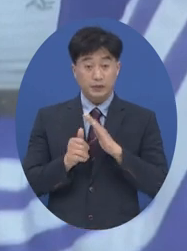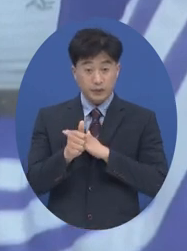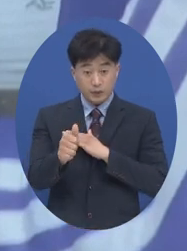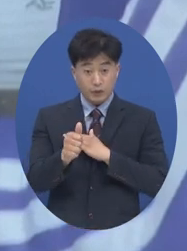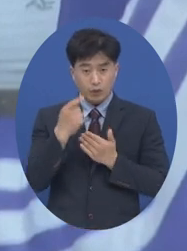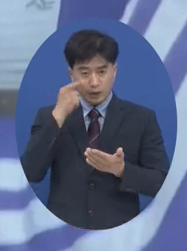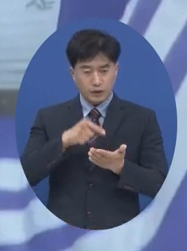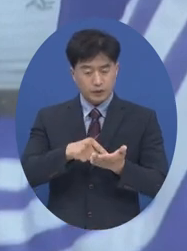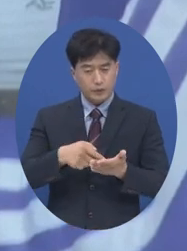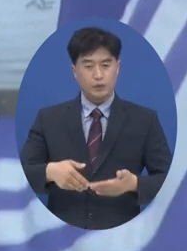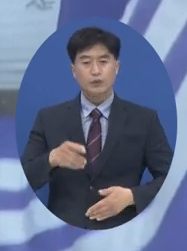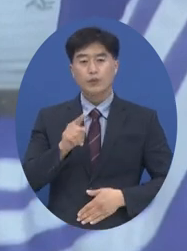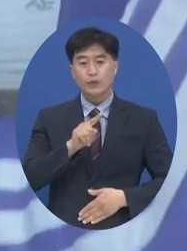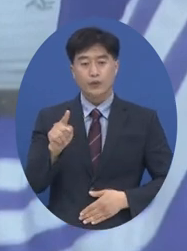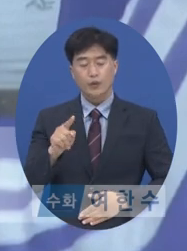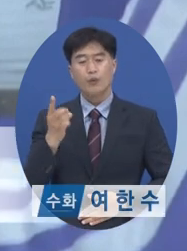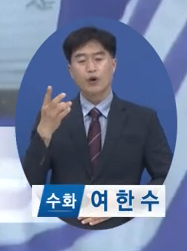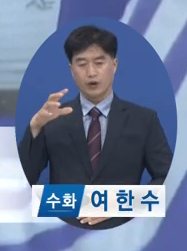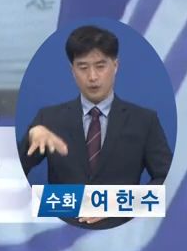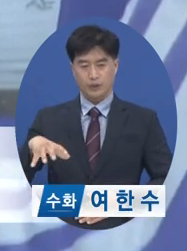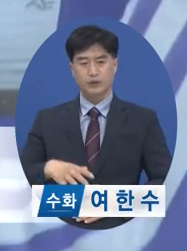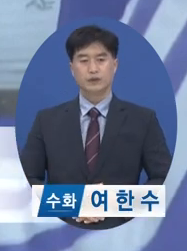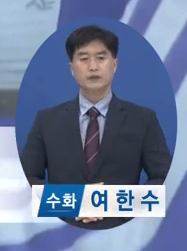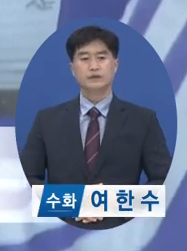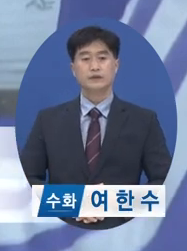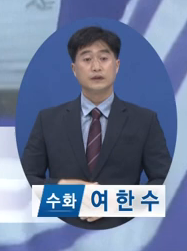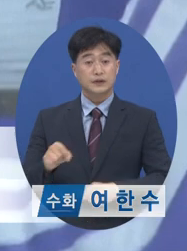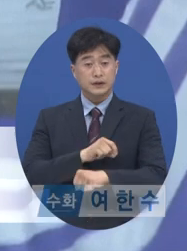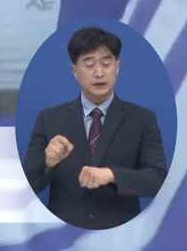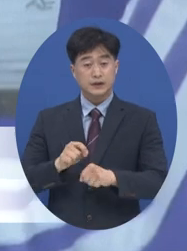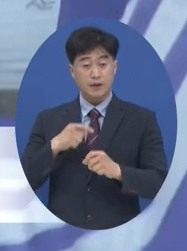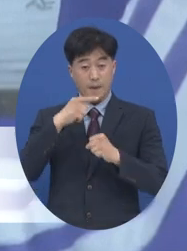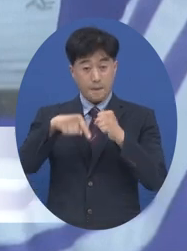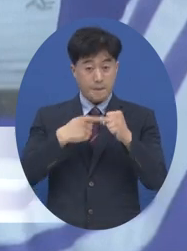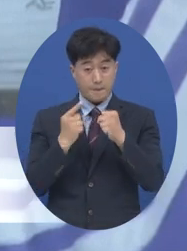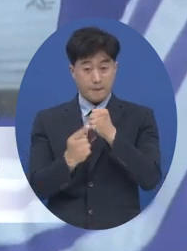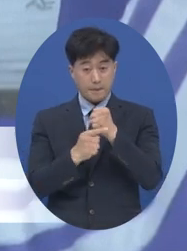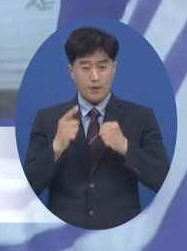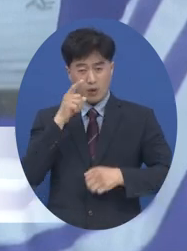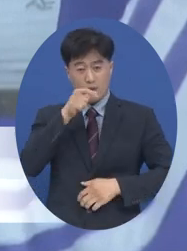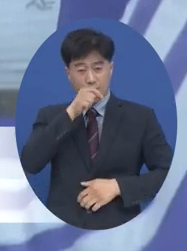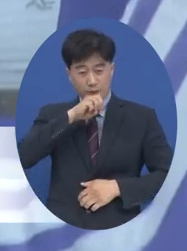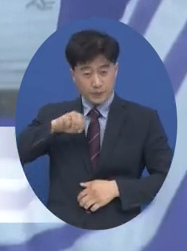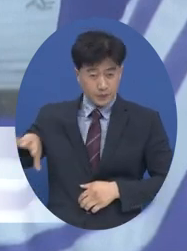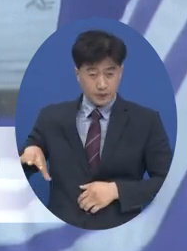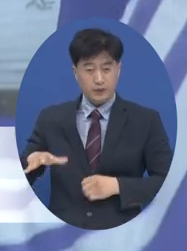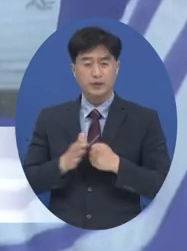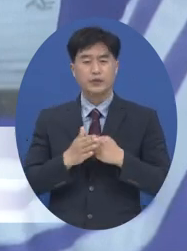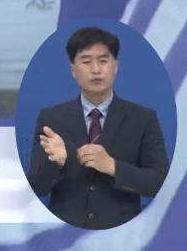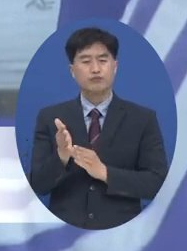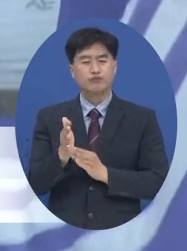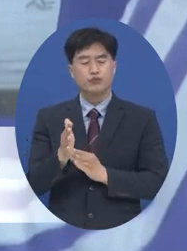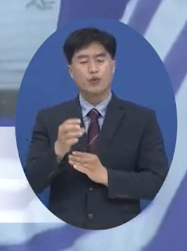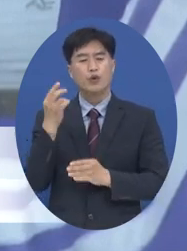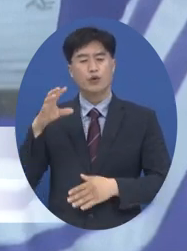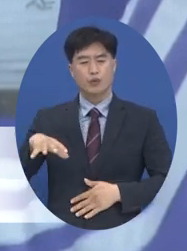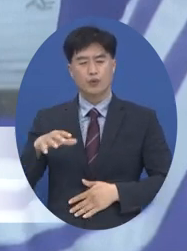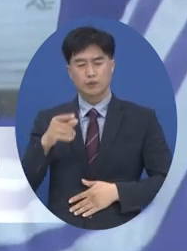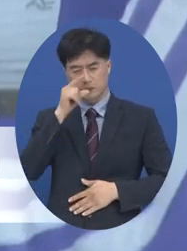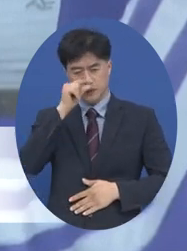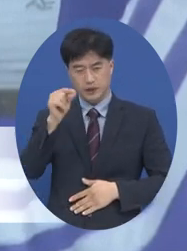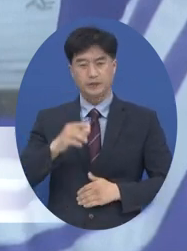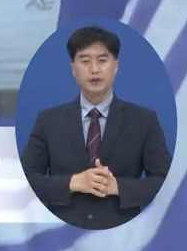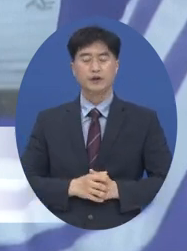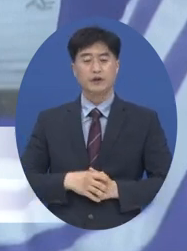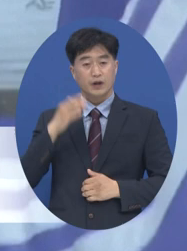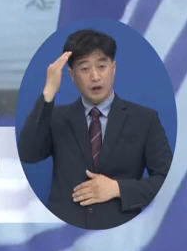음식점에 가면 꼭 확인하는 게 있습니다. 바로 원산지인데요. 특히 방사능 오염수 방류 등으로 수산물 원산지에 민감한